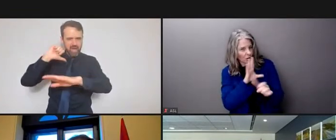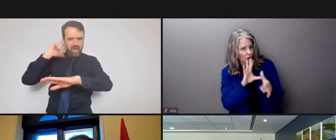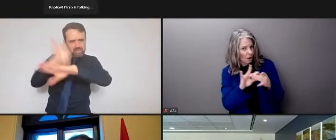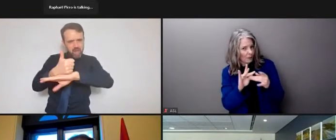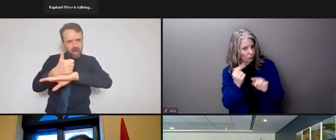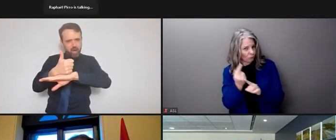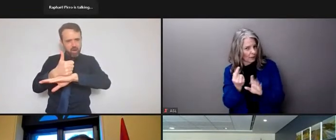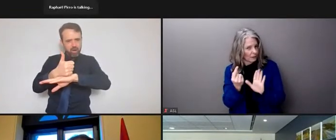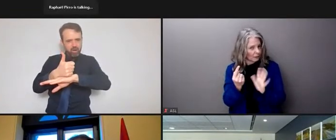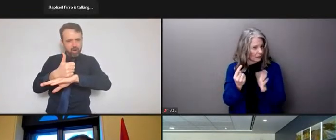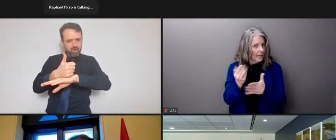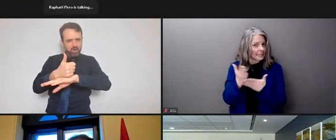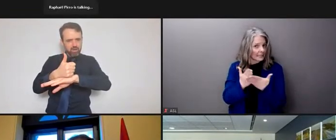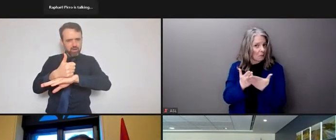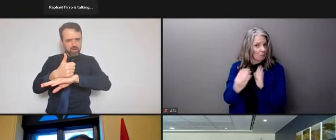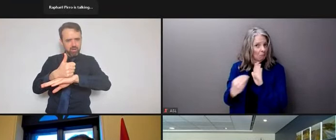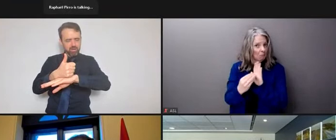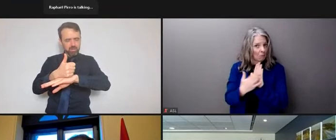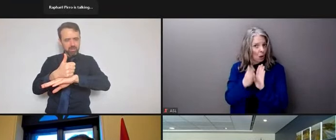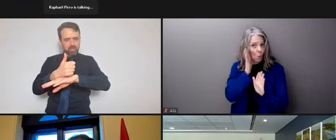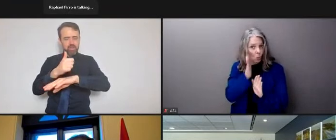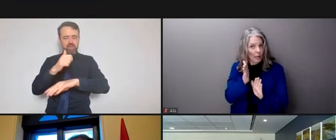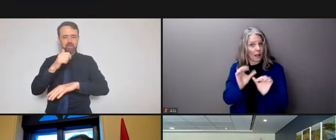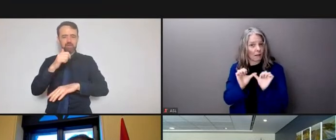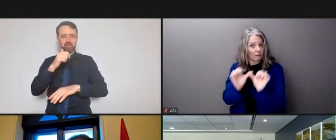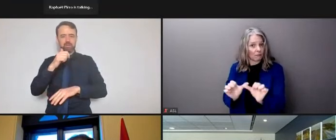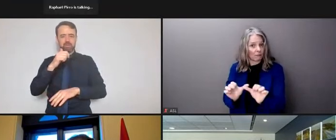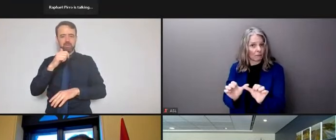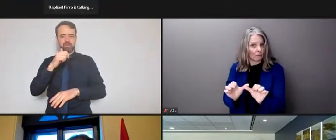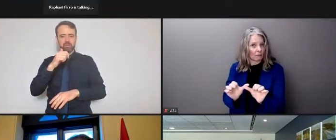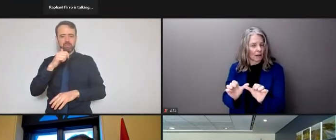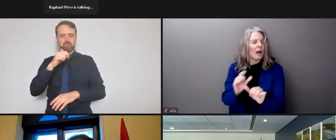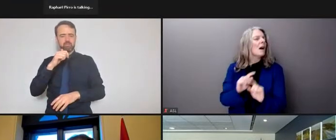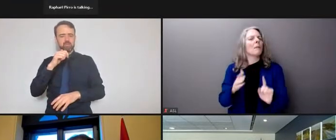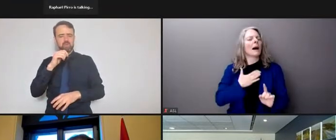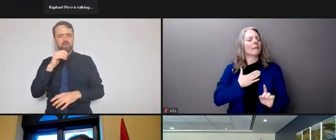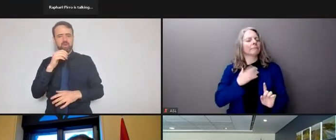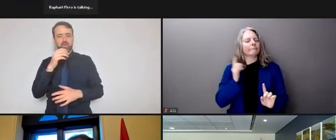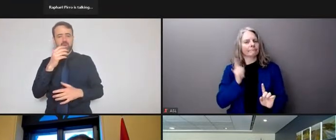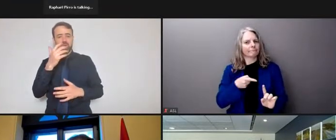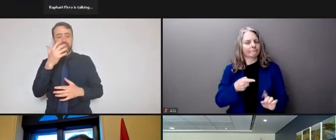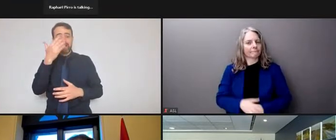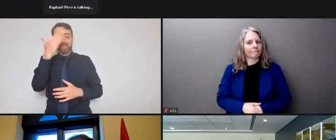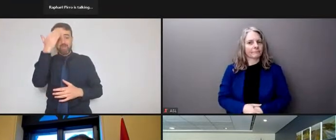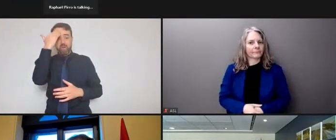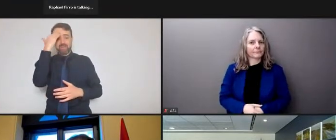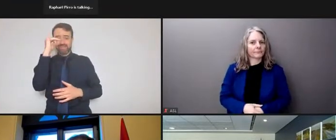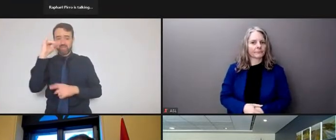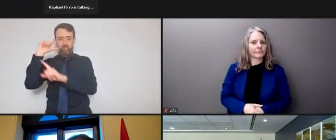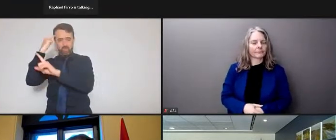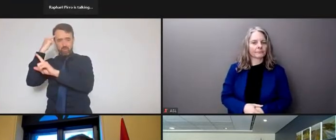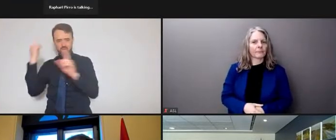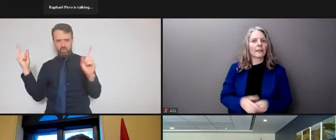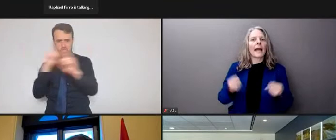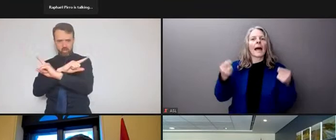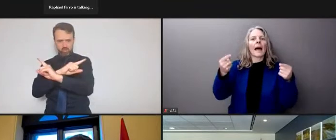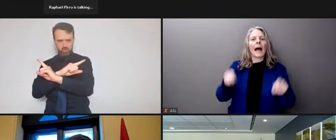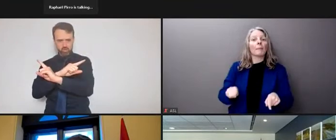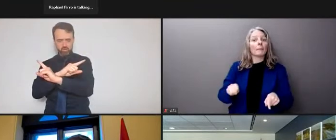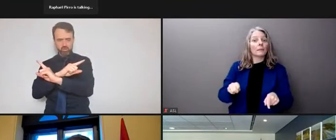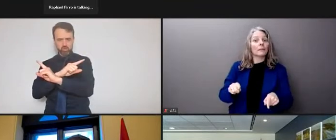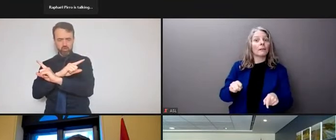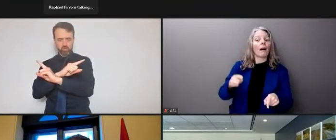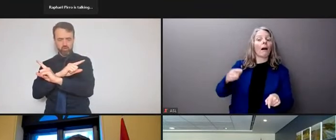en fait c'est juste pour savoir si si jamais il un changement de gouvernement peu importe est-ce que ça ne pourrait pas mener